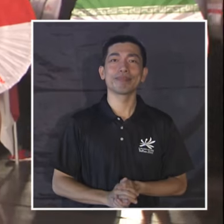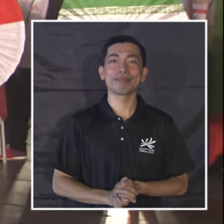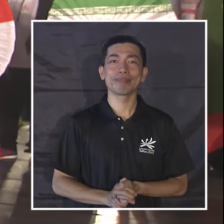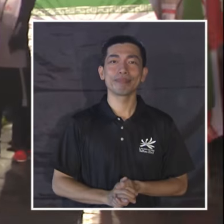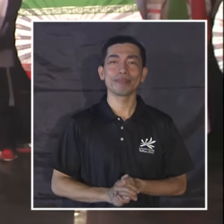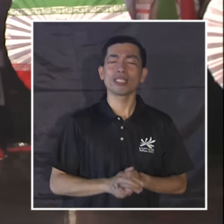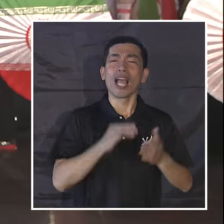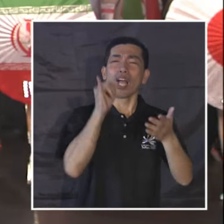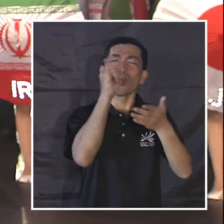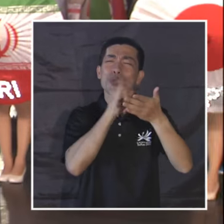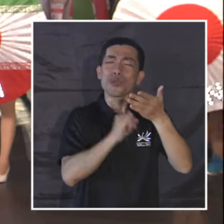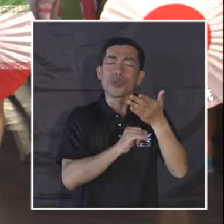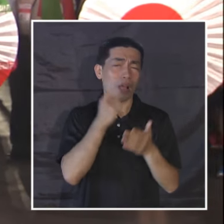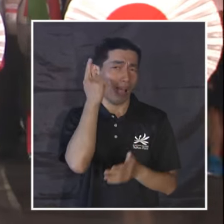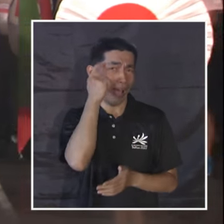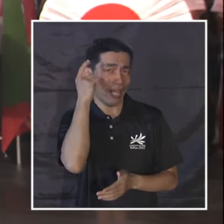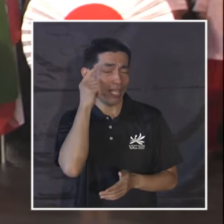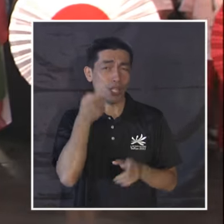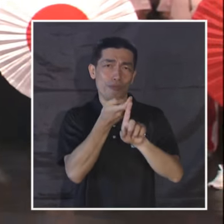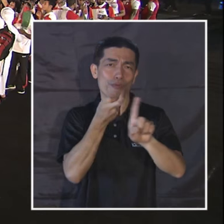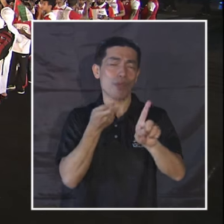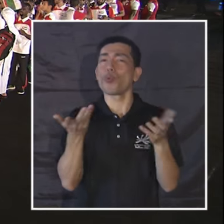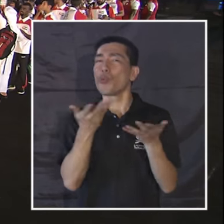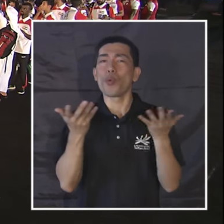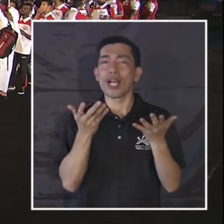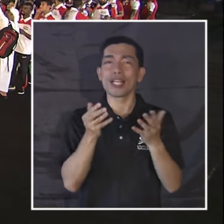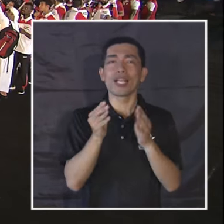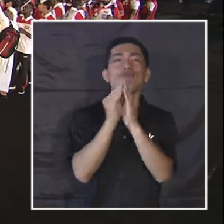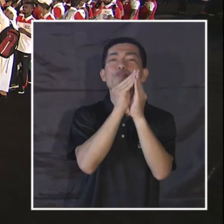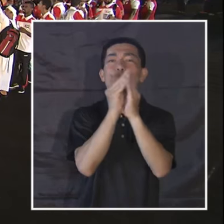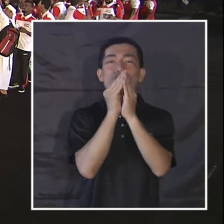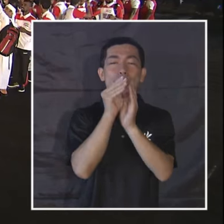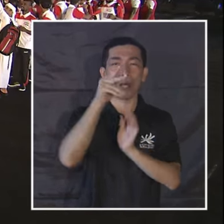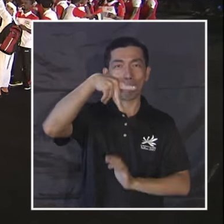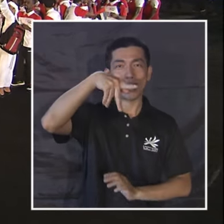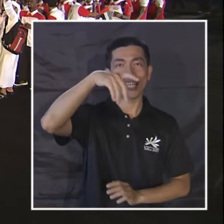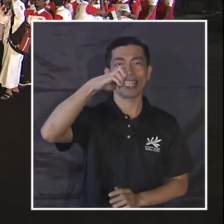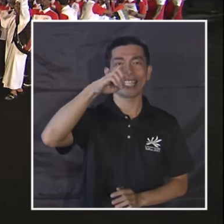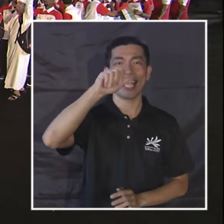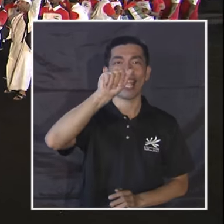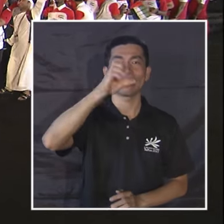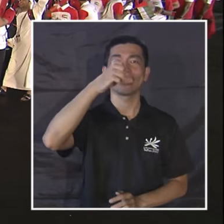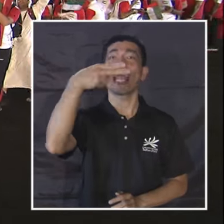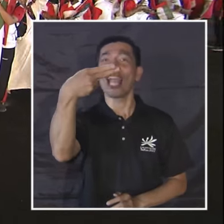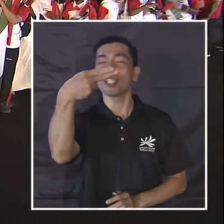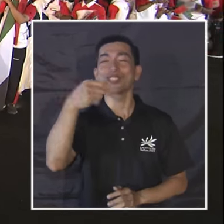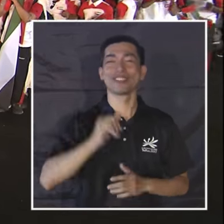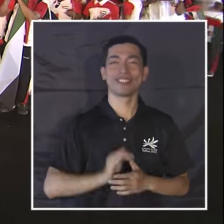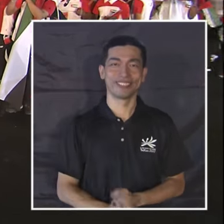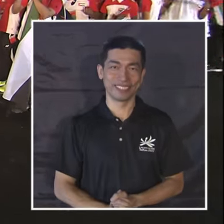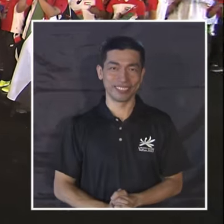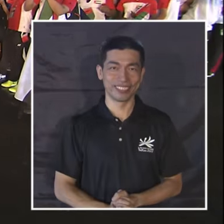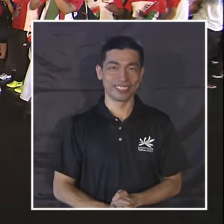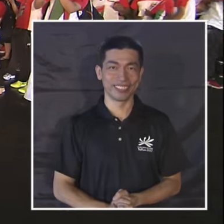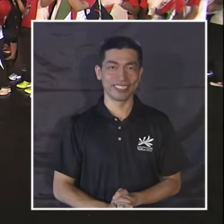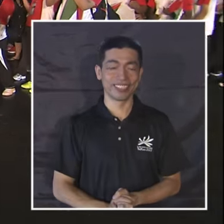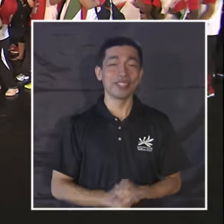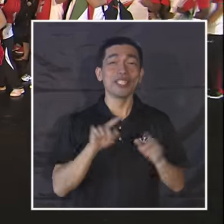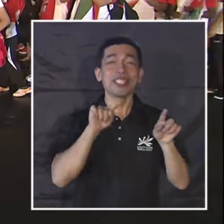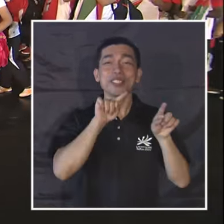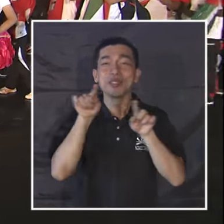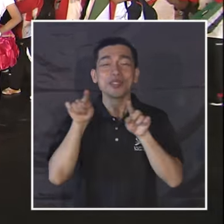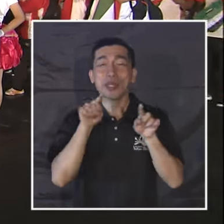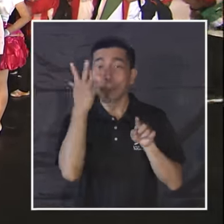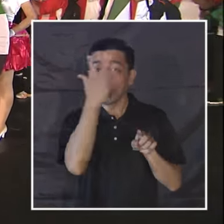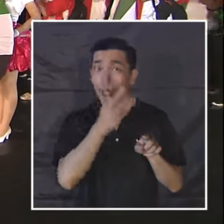的元素，是不是给我们美丽的明传大学青善服务队一个很棒很大声的掌声